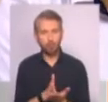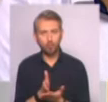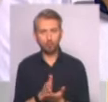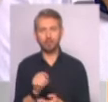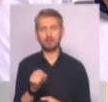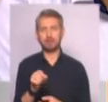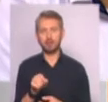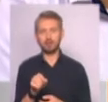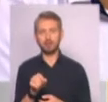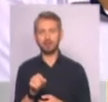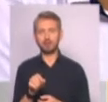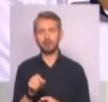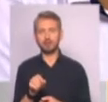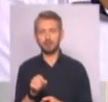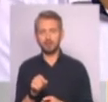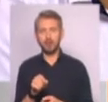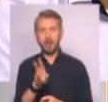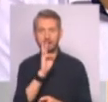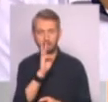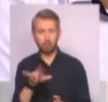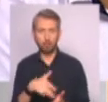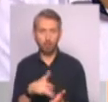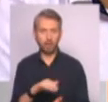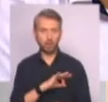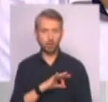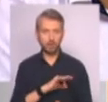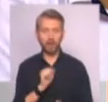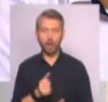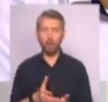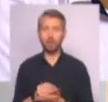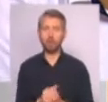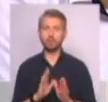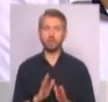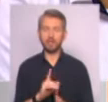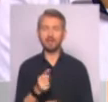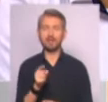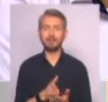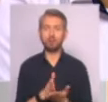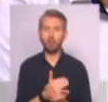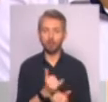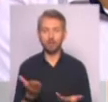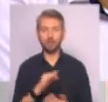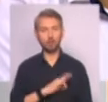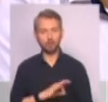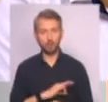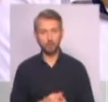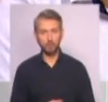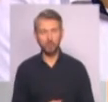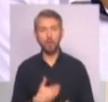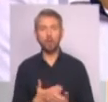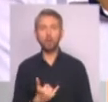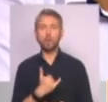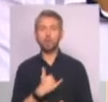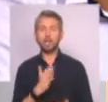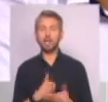дані, наприклад, за зарплату бухгалтера, юриста, а оплачуємо тільки за ті послуги, за які користуємось. Ось, в мене є